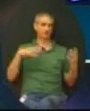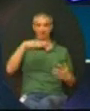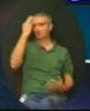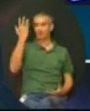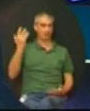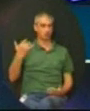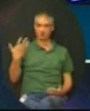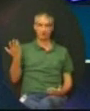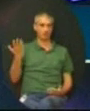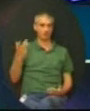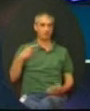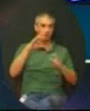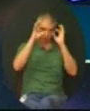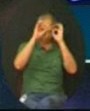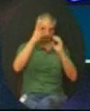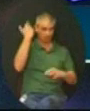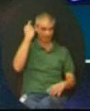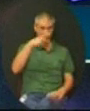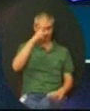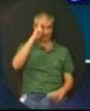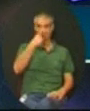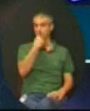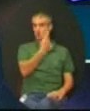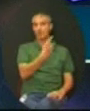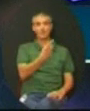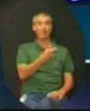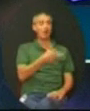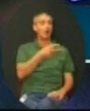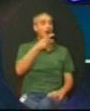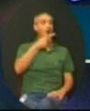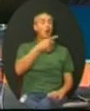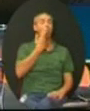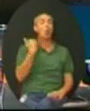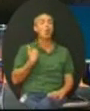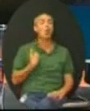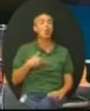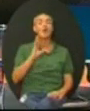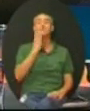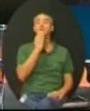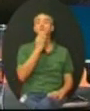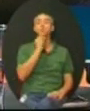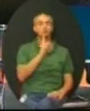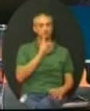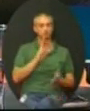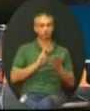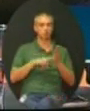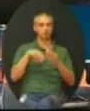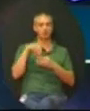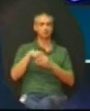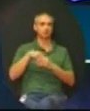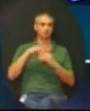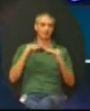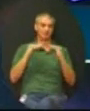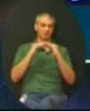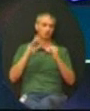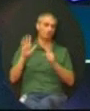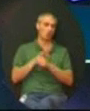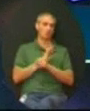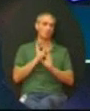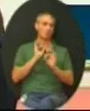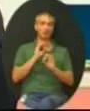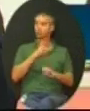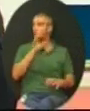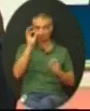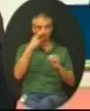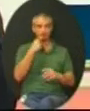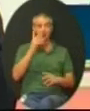להם היום. זה ז'בוטינסקי אמר בזמנו. אני שם. ז'בוטינסקי בא ואמר, רוב יהודי וזכות עצמה שוויון מלא. לא,